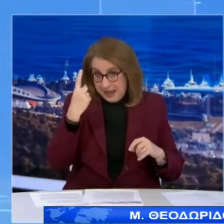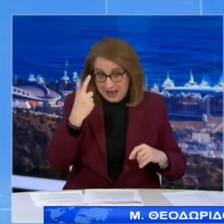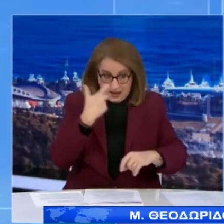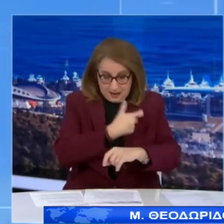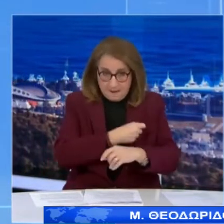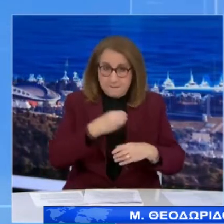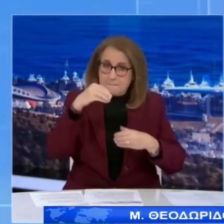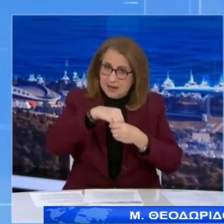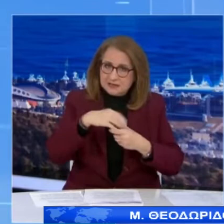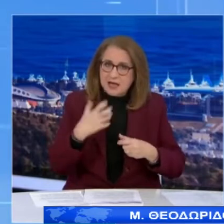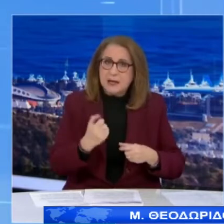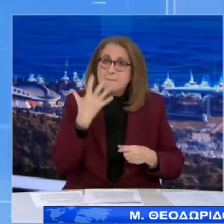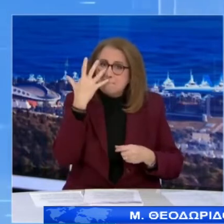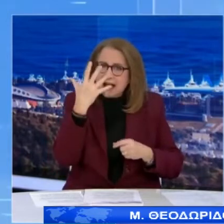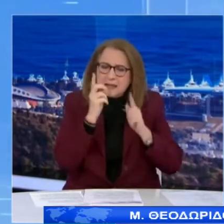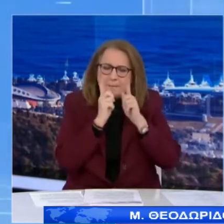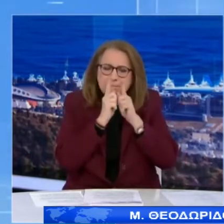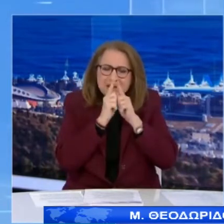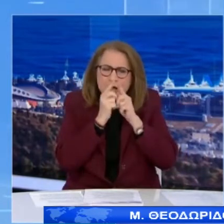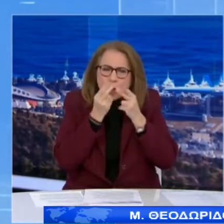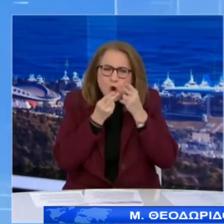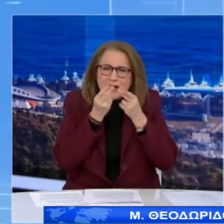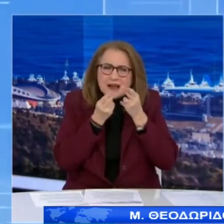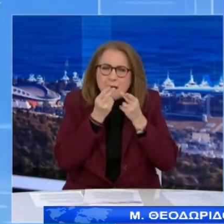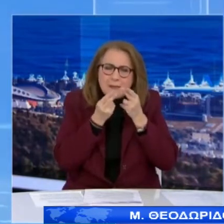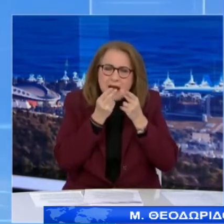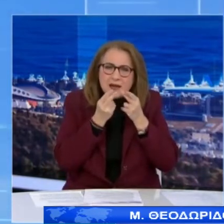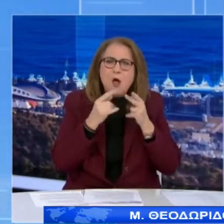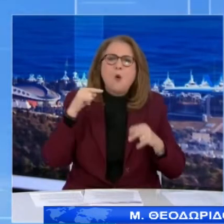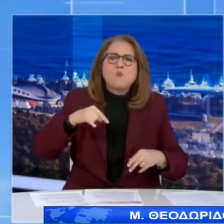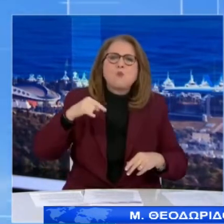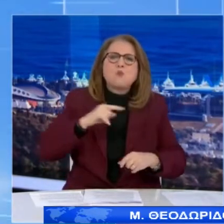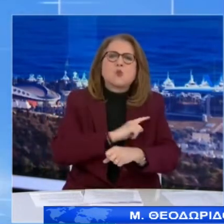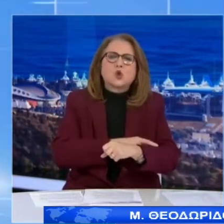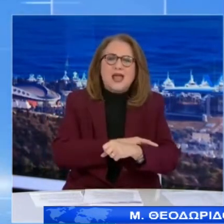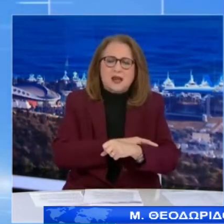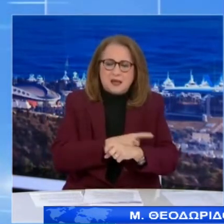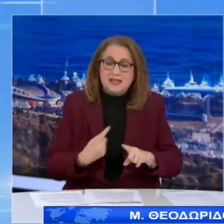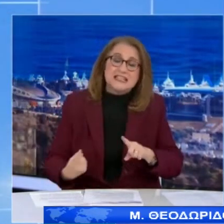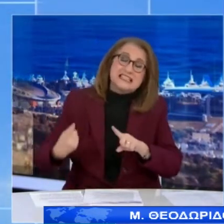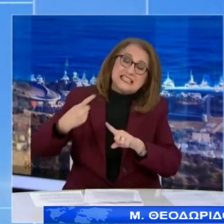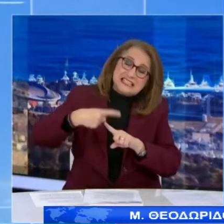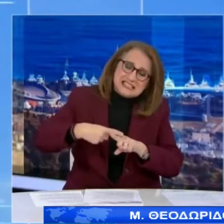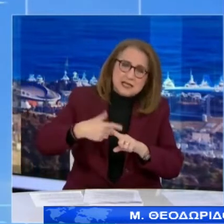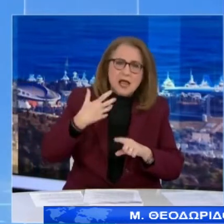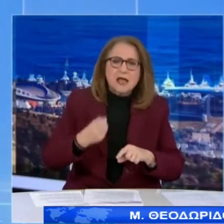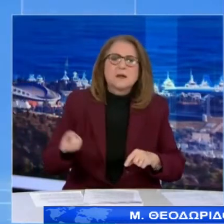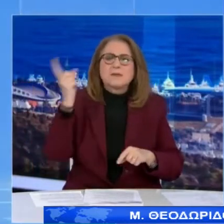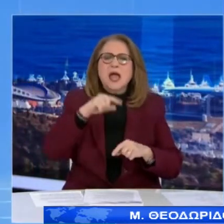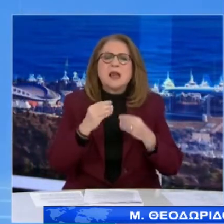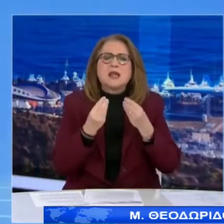5 μικρογραμμάρια πρωτεΐνης και έχει και ως αναενισχυτική ουσία μία